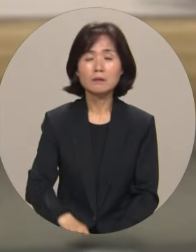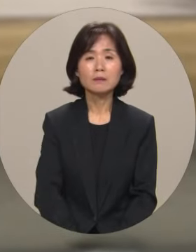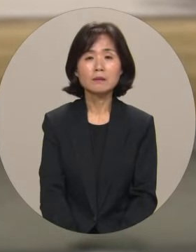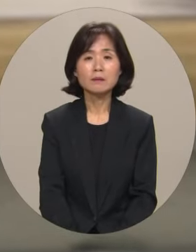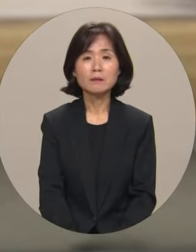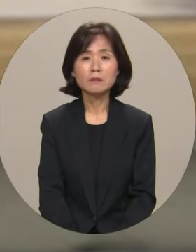배정입니다